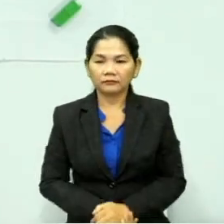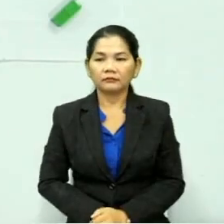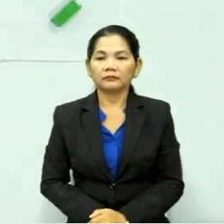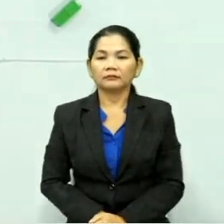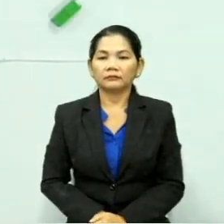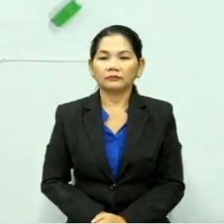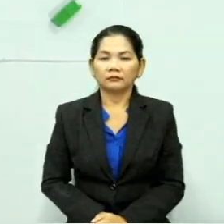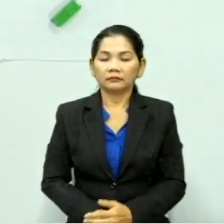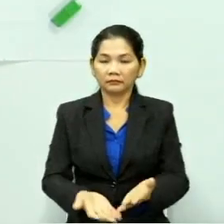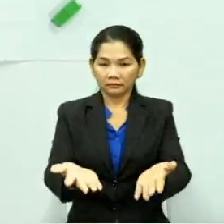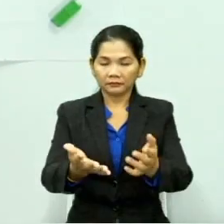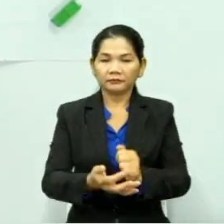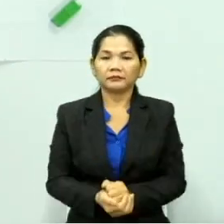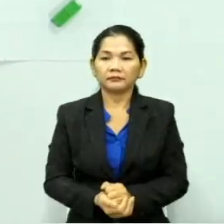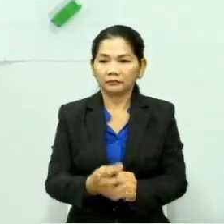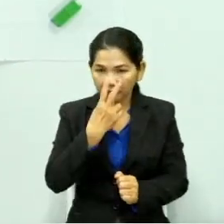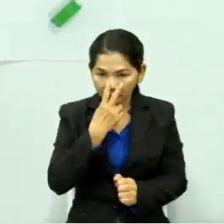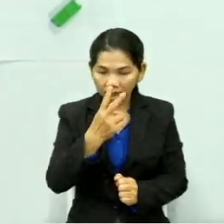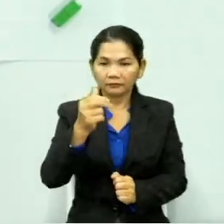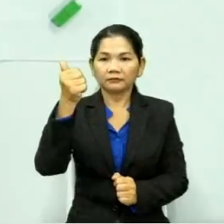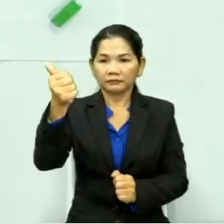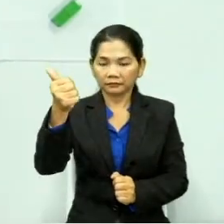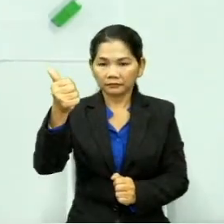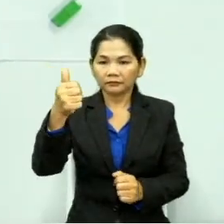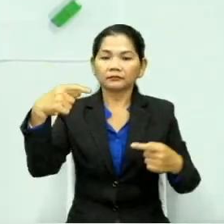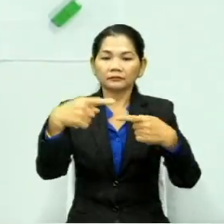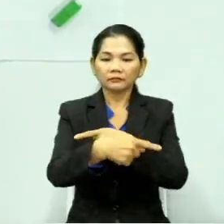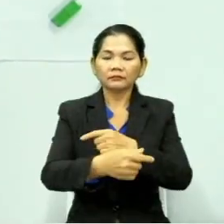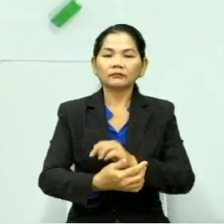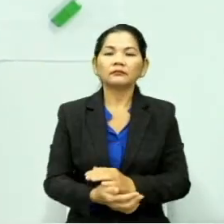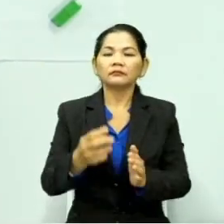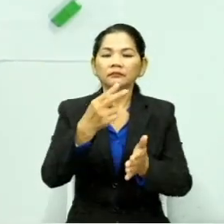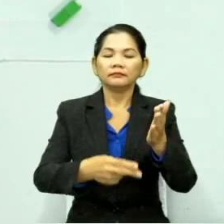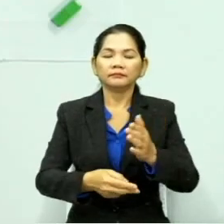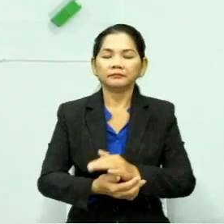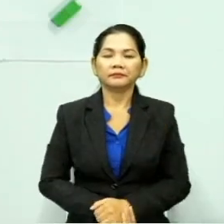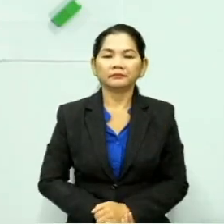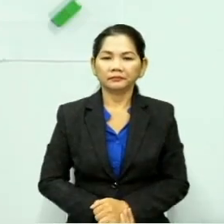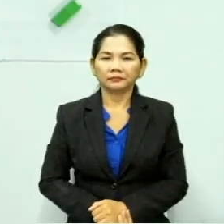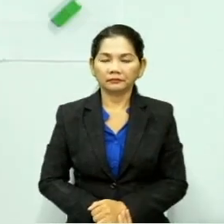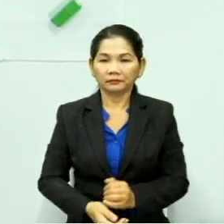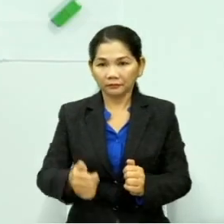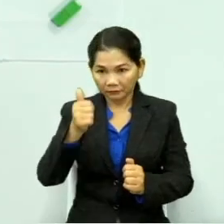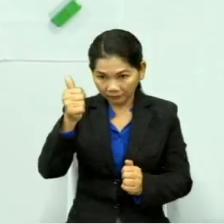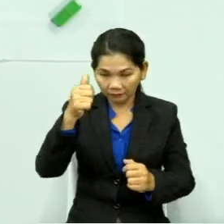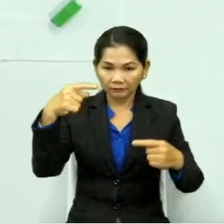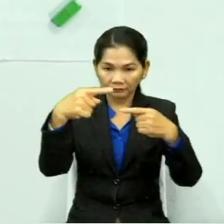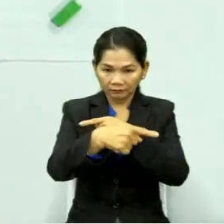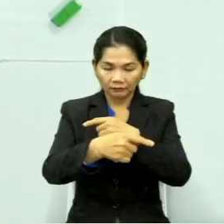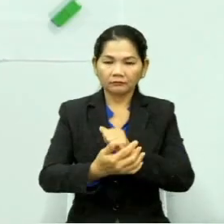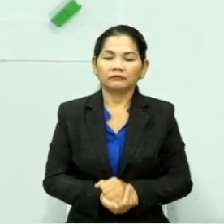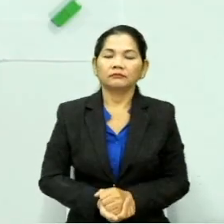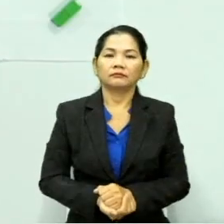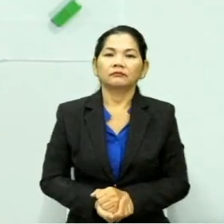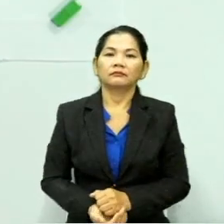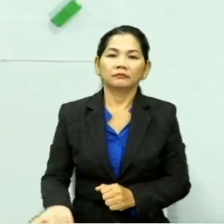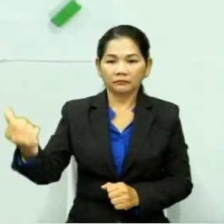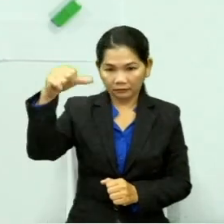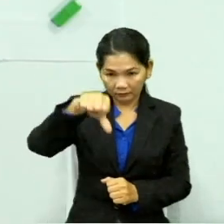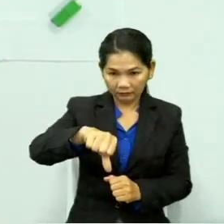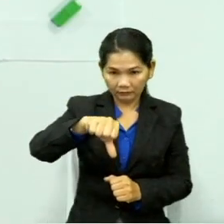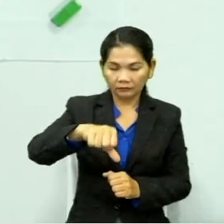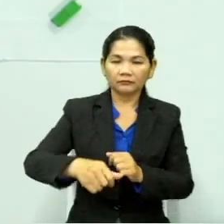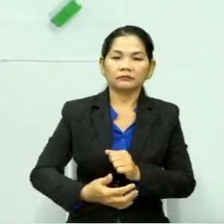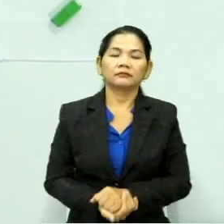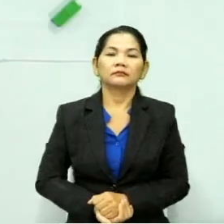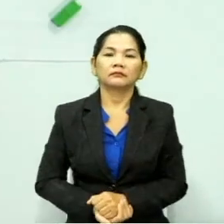khnì chả ta lấy con rộng mới có là ó tôi nâng ở vậy ta có chả là ó cứ tôi nâng chả tôi nâng à